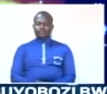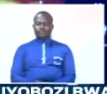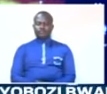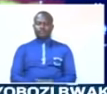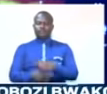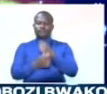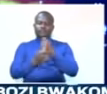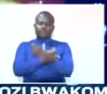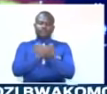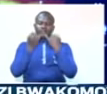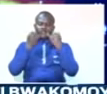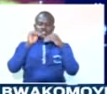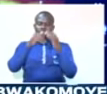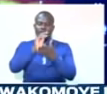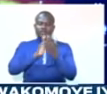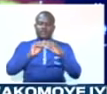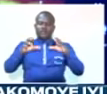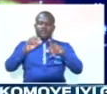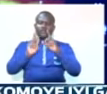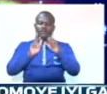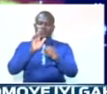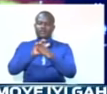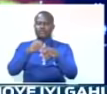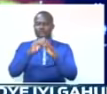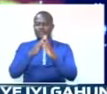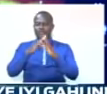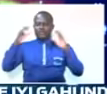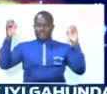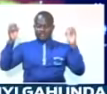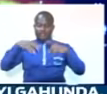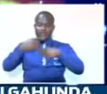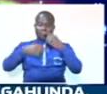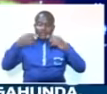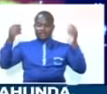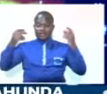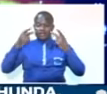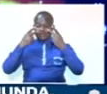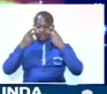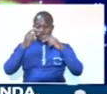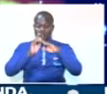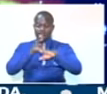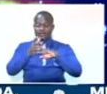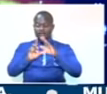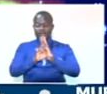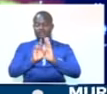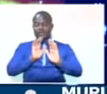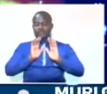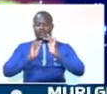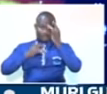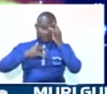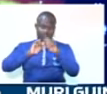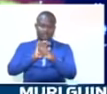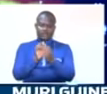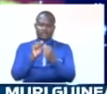Duhindura ingingo tubabwire ko hamwe mu hahurira abantu benshi mu mujyi wa Kigali hakomeje kugaragara abantu barenga ku mabwiriza yo kwirinda